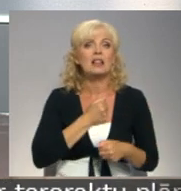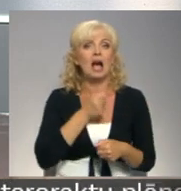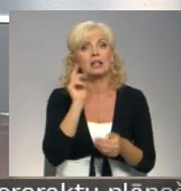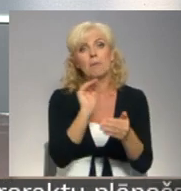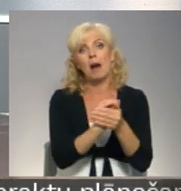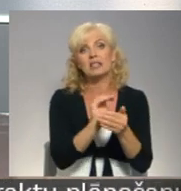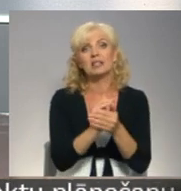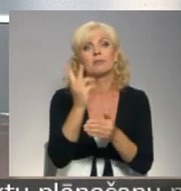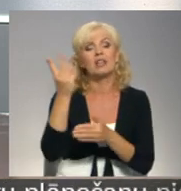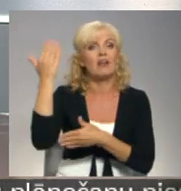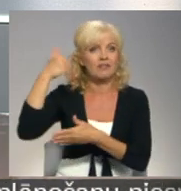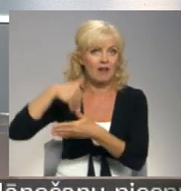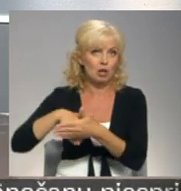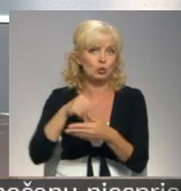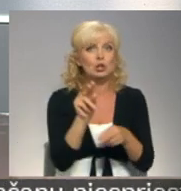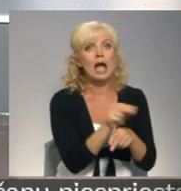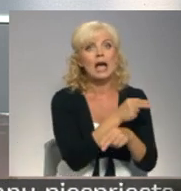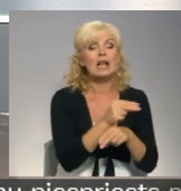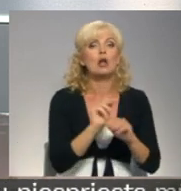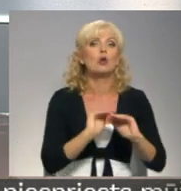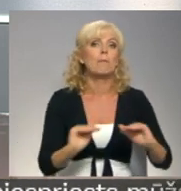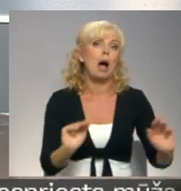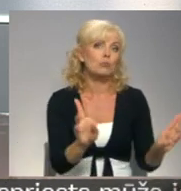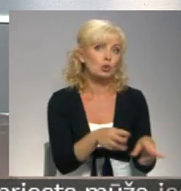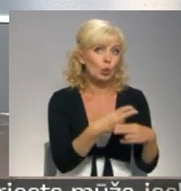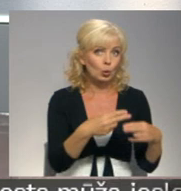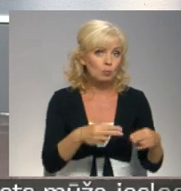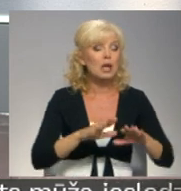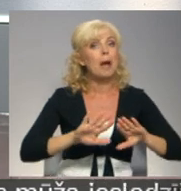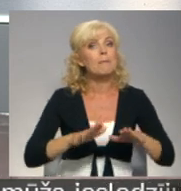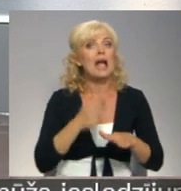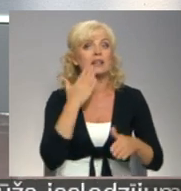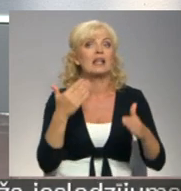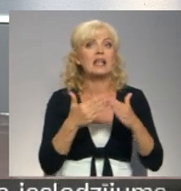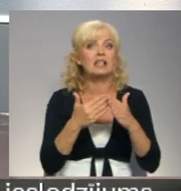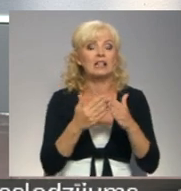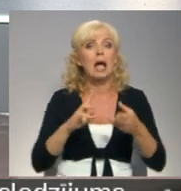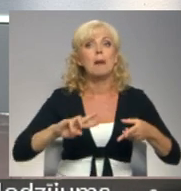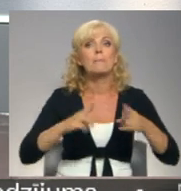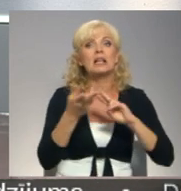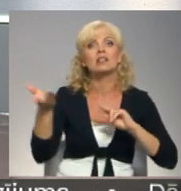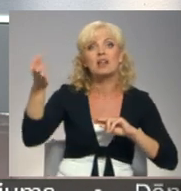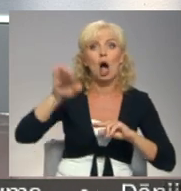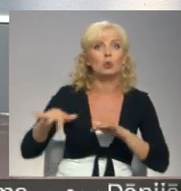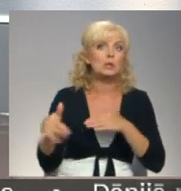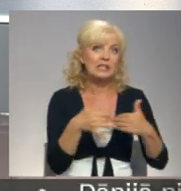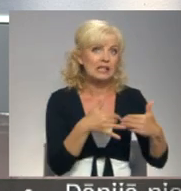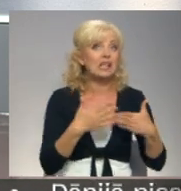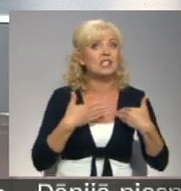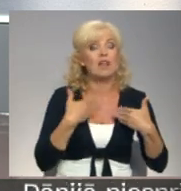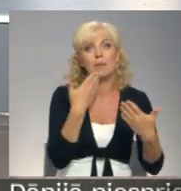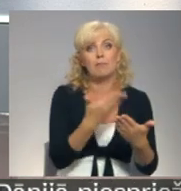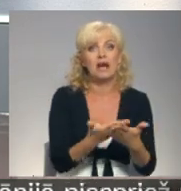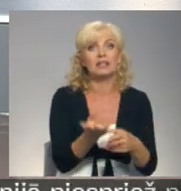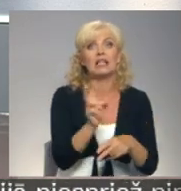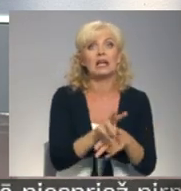divi vēstures rekonstrukcija pamatklubi, taču uz Rēzeknes pils kalnu cīnīties un sevi parādīt ieradās klubi arī no Baltkrievijas, Lietuvas